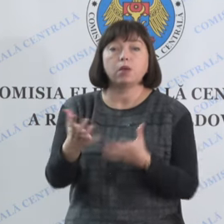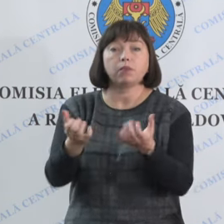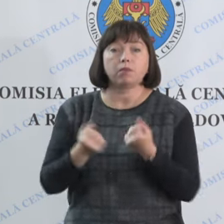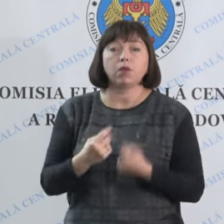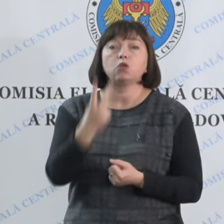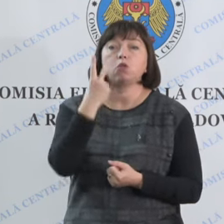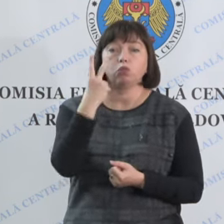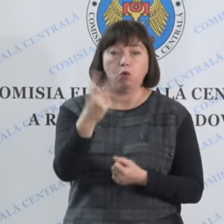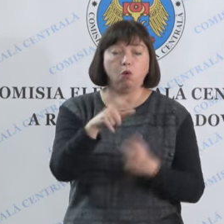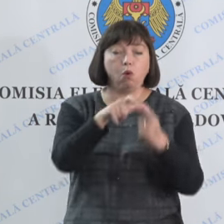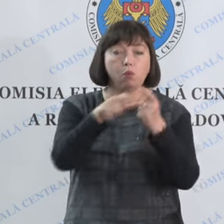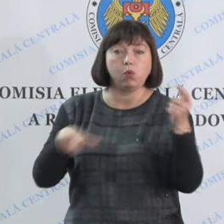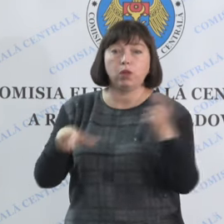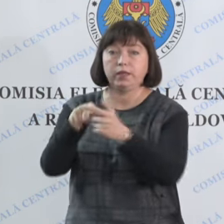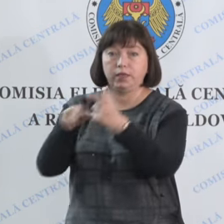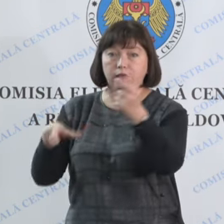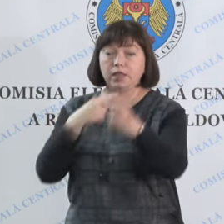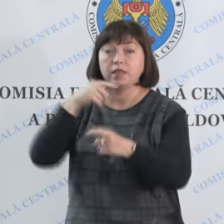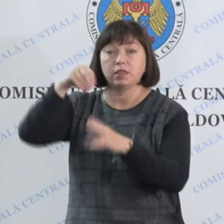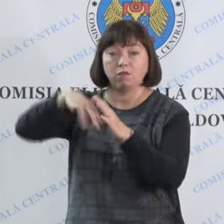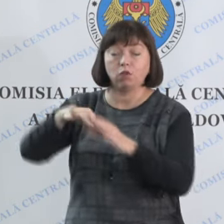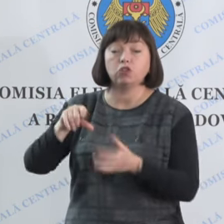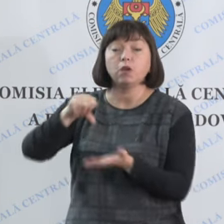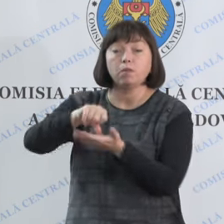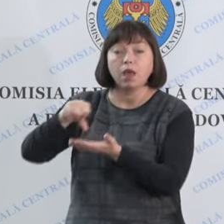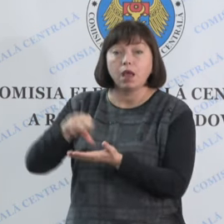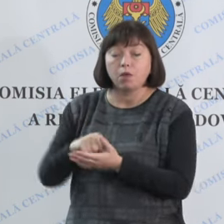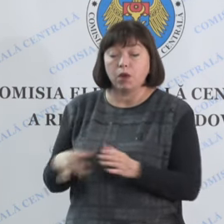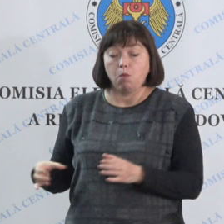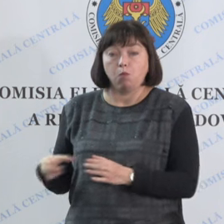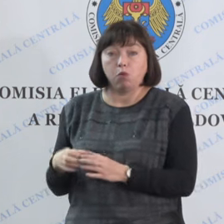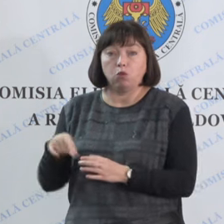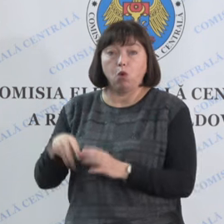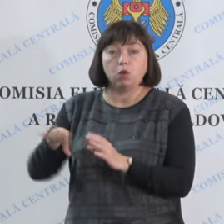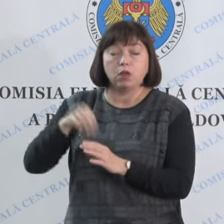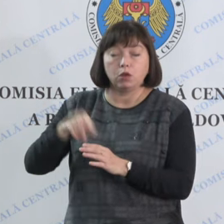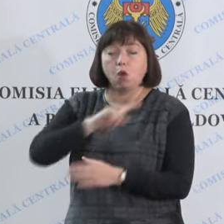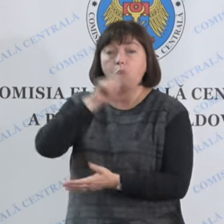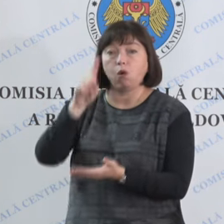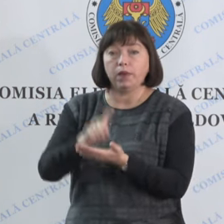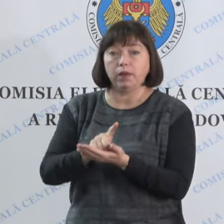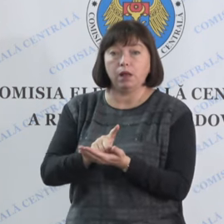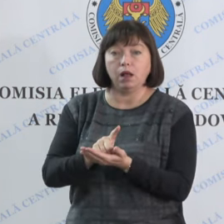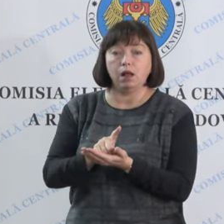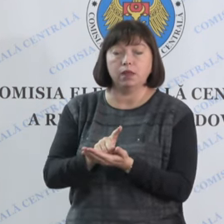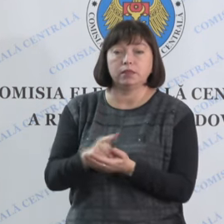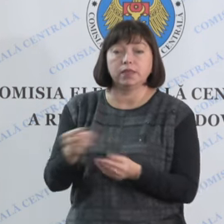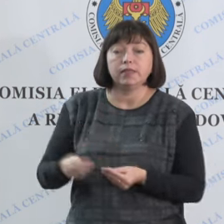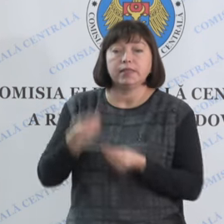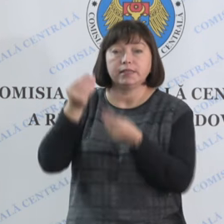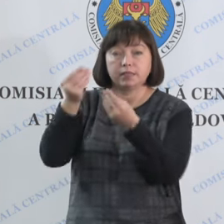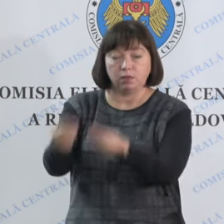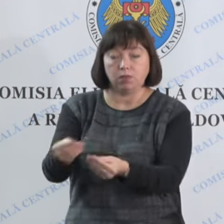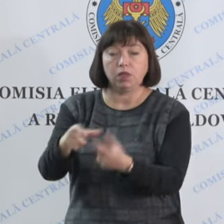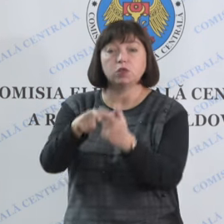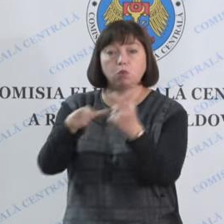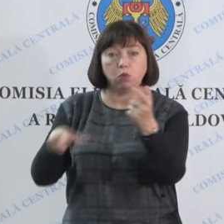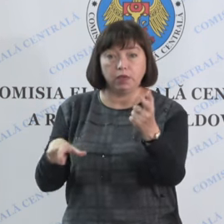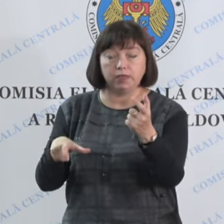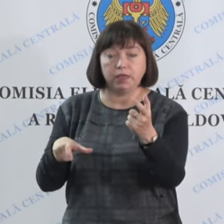2 buletine de vot, iar membrii biroului electoral sunt obligați să înmâneze